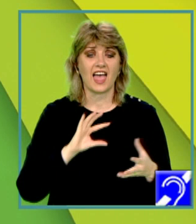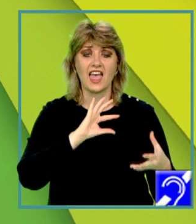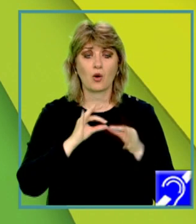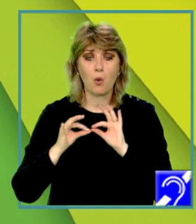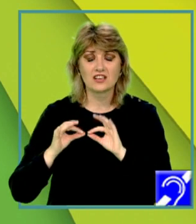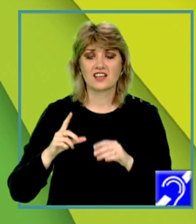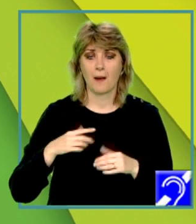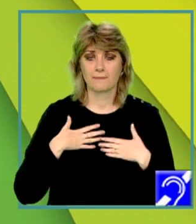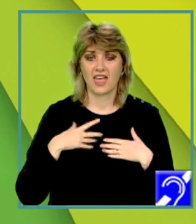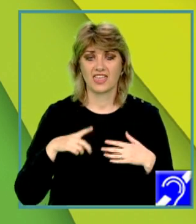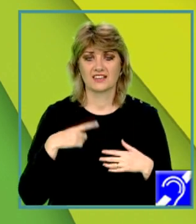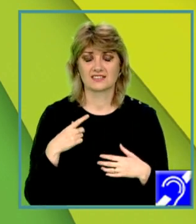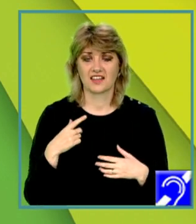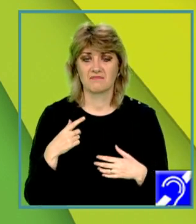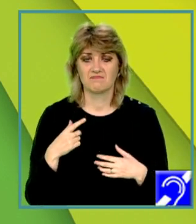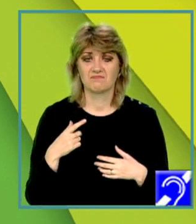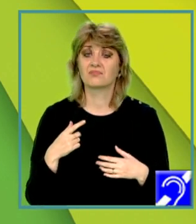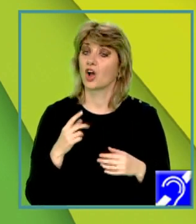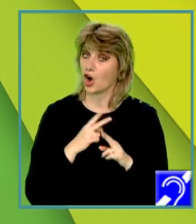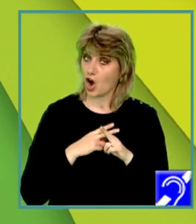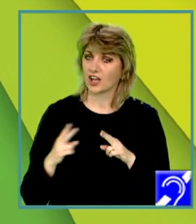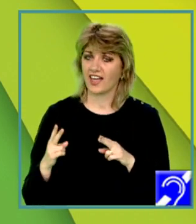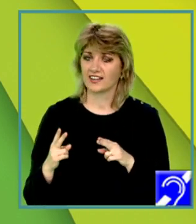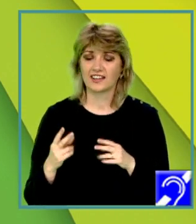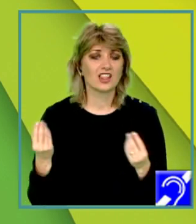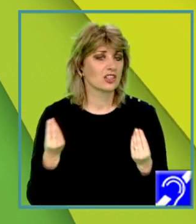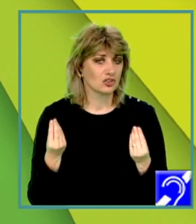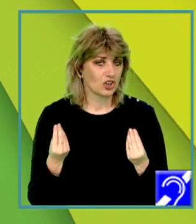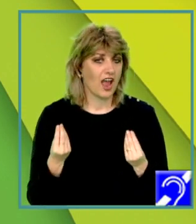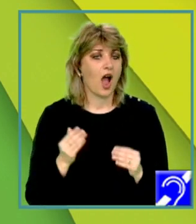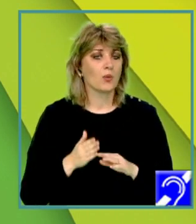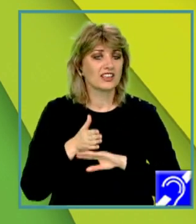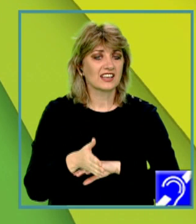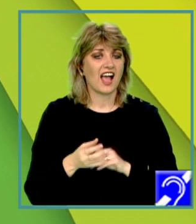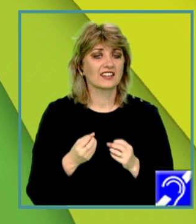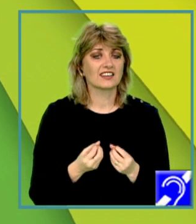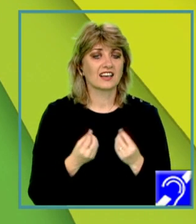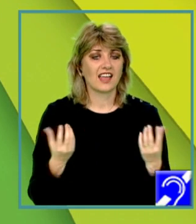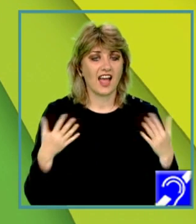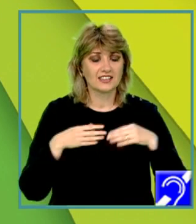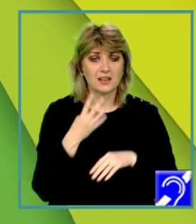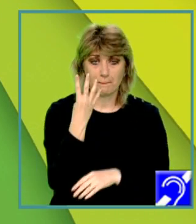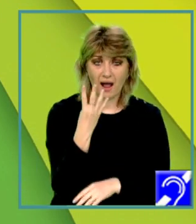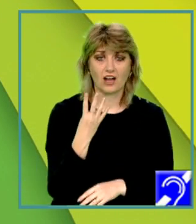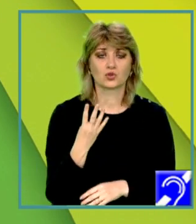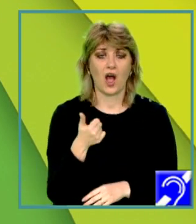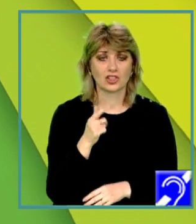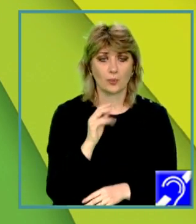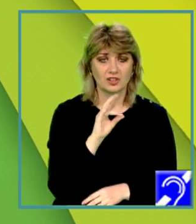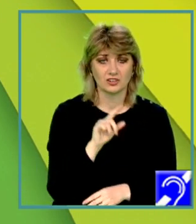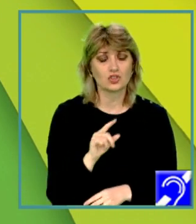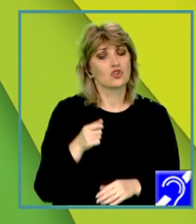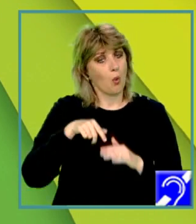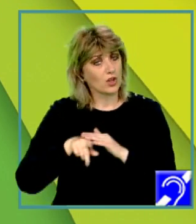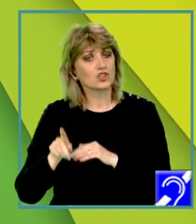este una corectă deoarece au intrat în reacție patru atomi de hidrogen și au ieșit tot